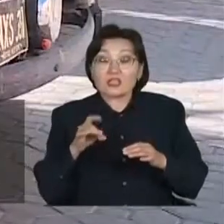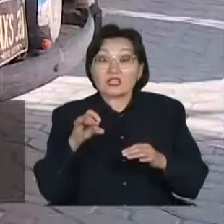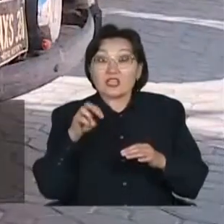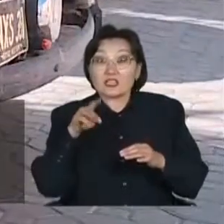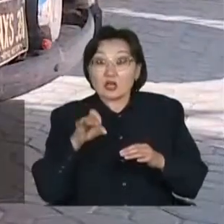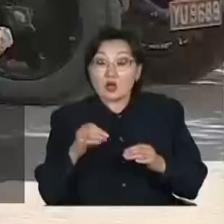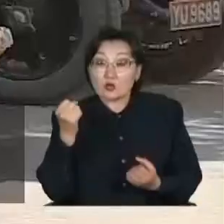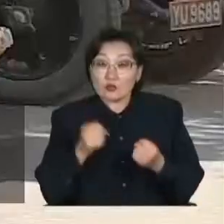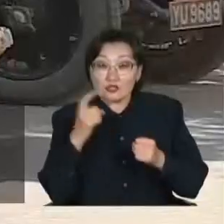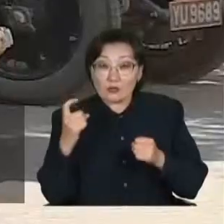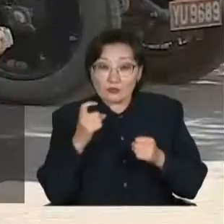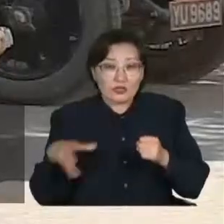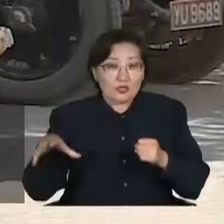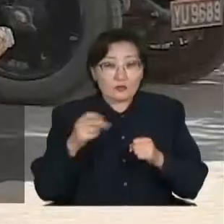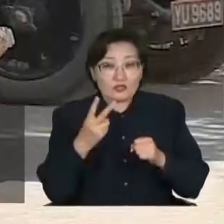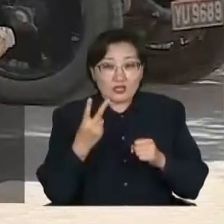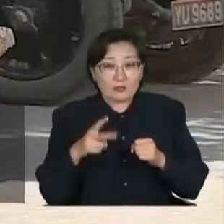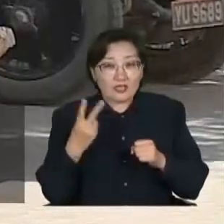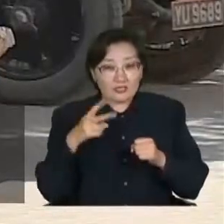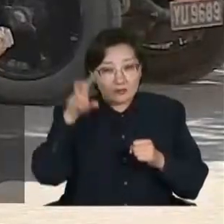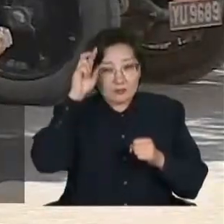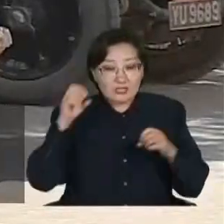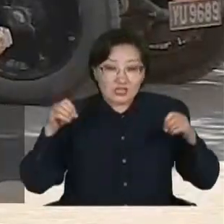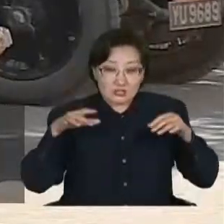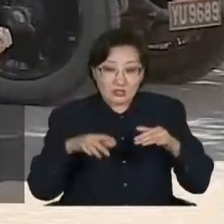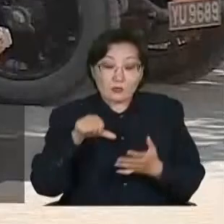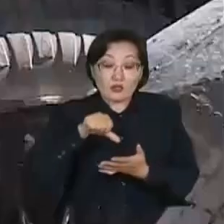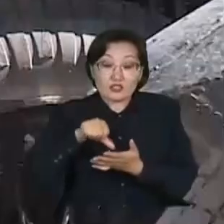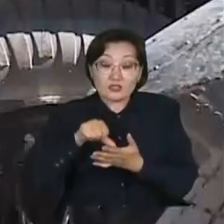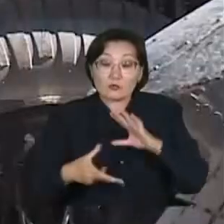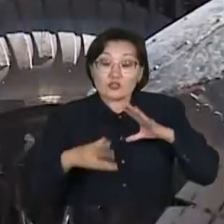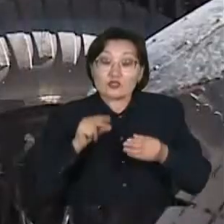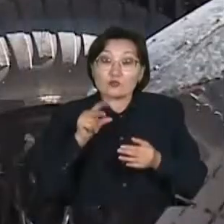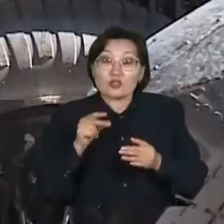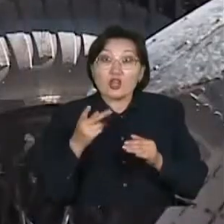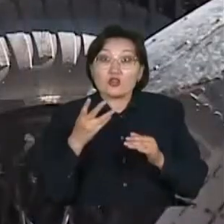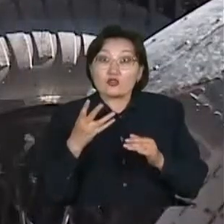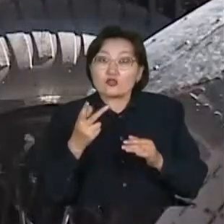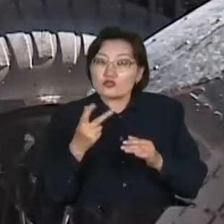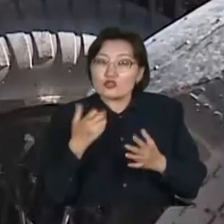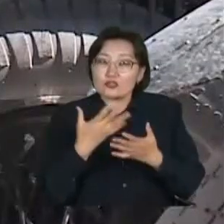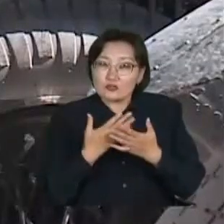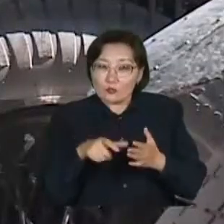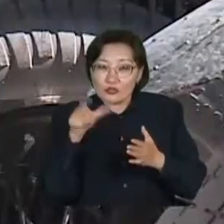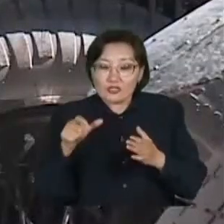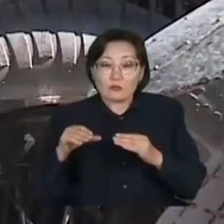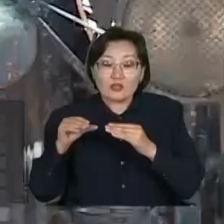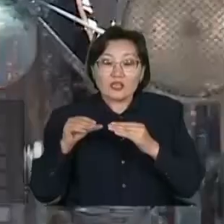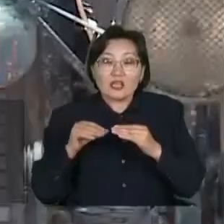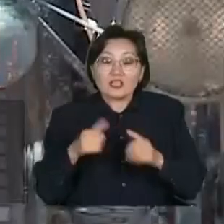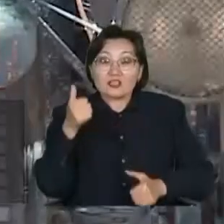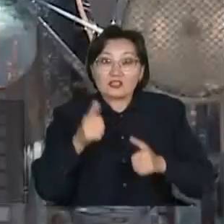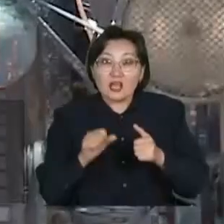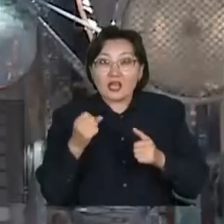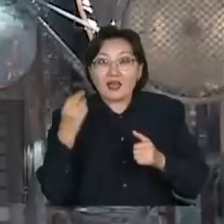ретро-көліктердің иелері жер жаһанның 22 мемлекетінен жиналған. Қатысушылардың жалпы саны 300-ге жуықтайды. Ендігіде шеру Ақтауға